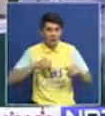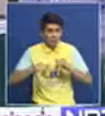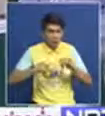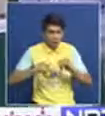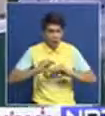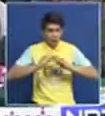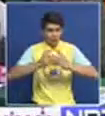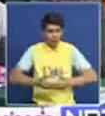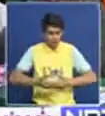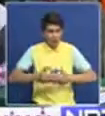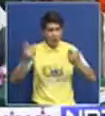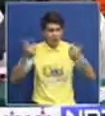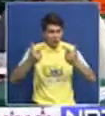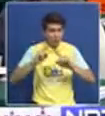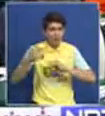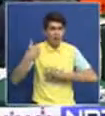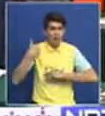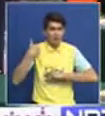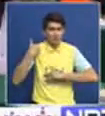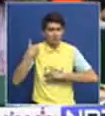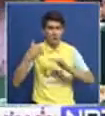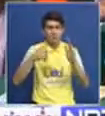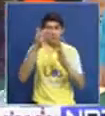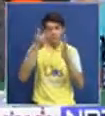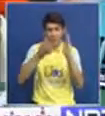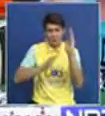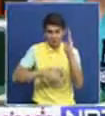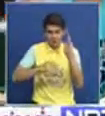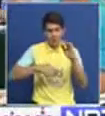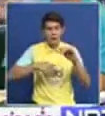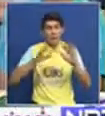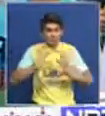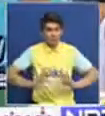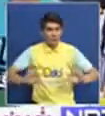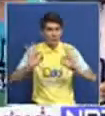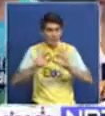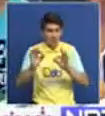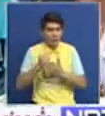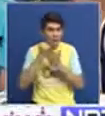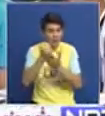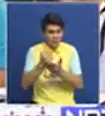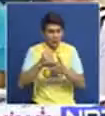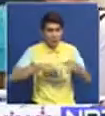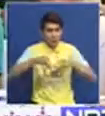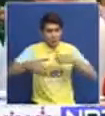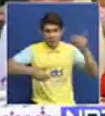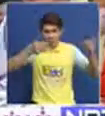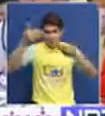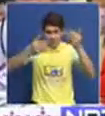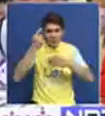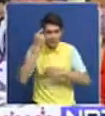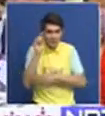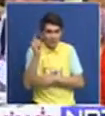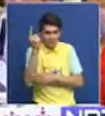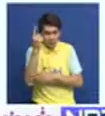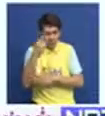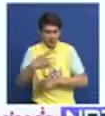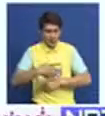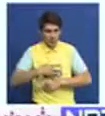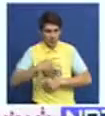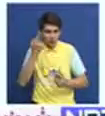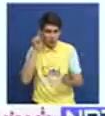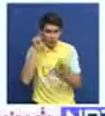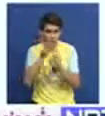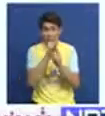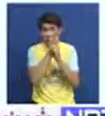และการทะเลาะวิวาทส่วนภูมิภาคและส่วนท้องถิ่นต้องเข้ามามีส่วนร่วมทั้งการจัดกิจกรรมที่สร้างสรรค์ตรงตามความต้องการ